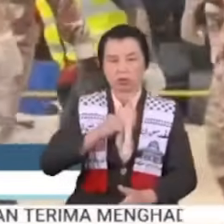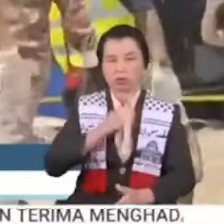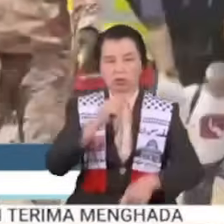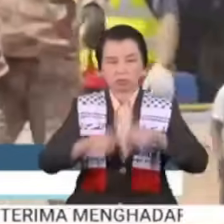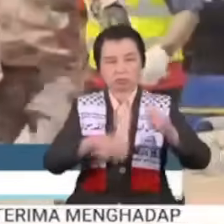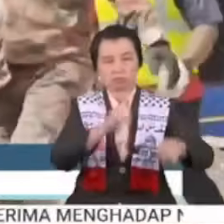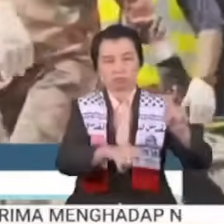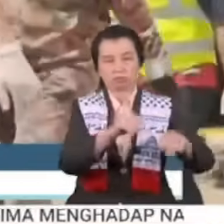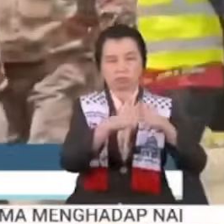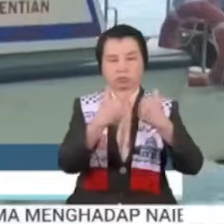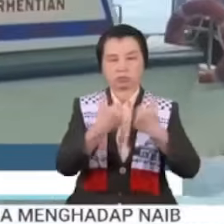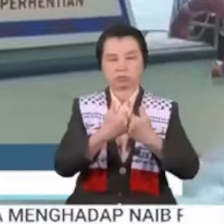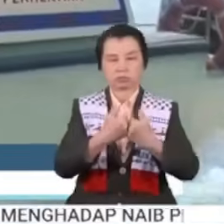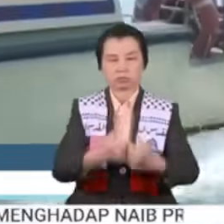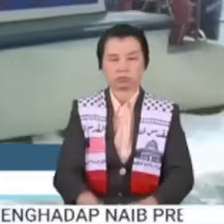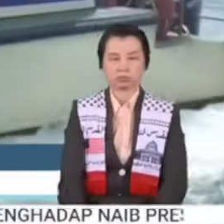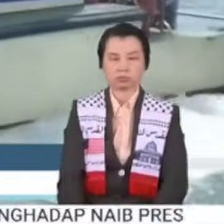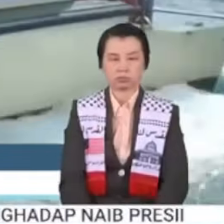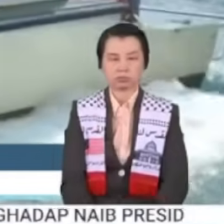pelbagai